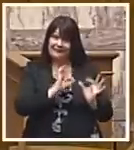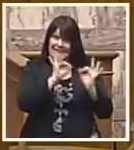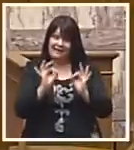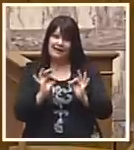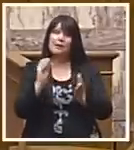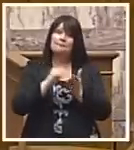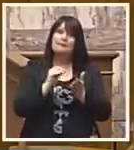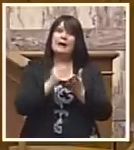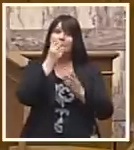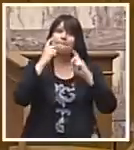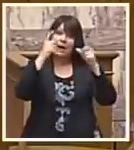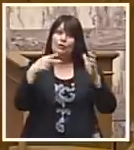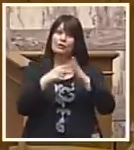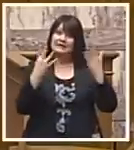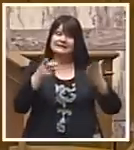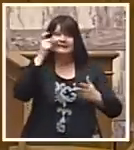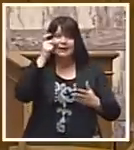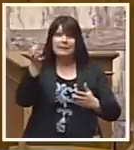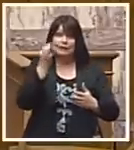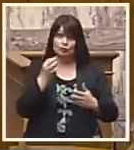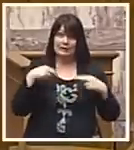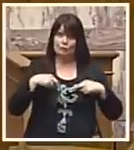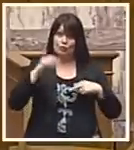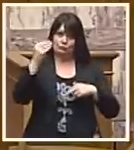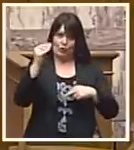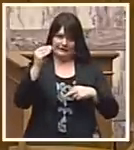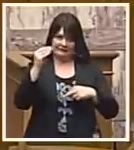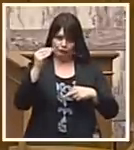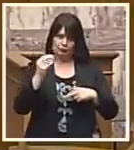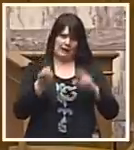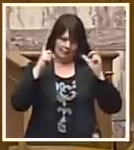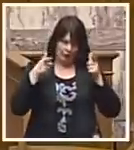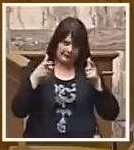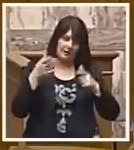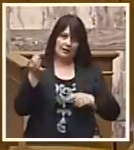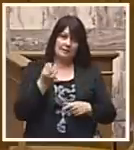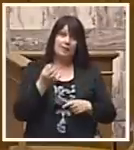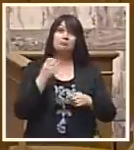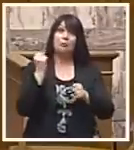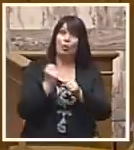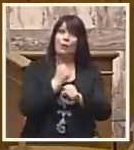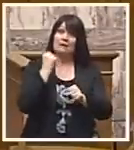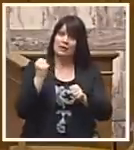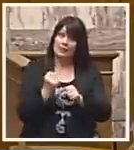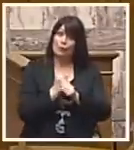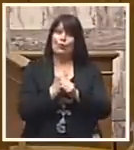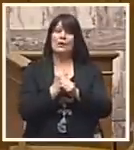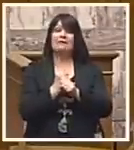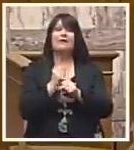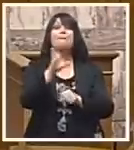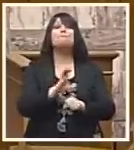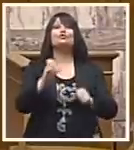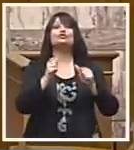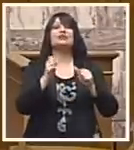Σαμαράς τον Μάιο του 2009 ήταν υπουργός πολιτισμού της κυβέρνησης της Νέας Δημοκρατίας που εργαζόταν για τα εγγένεια του Μουσείου